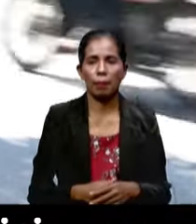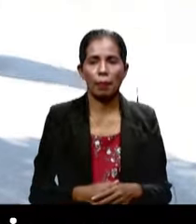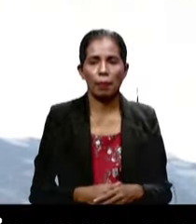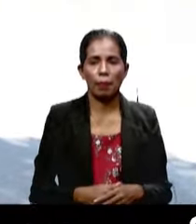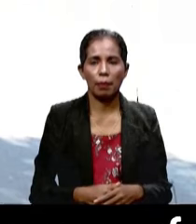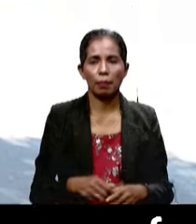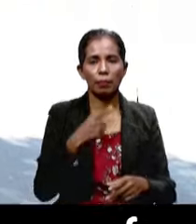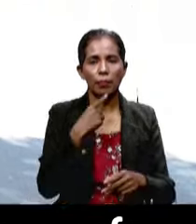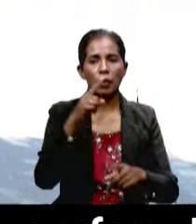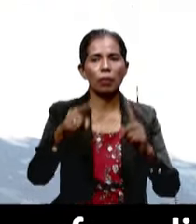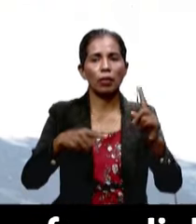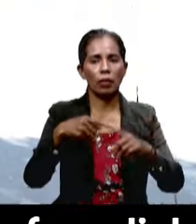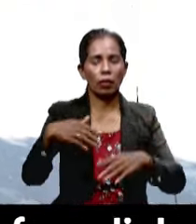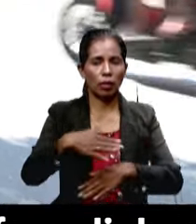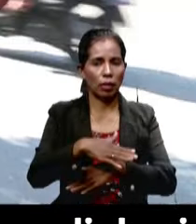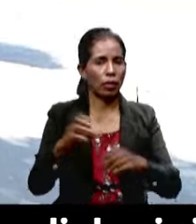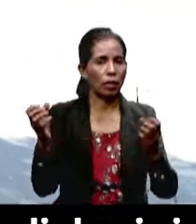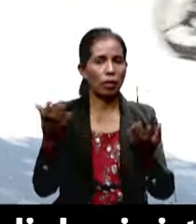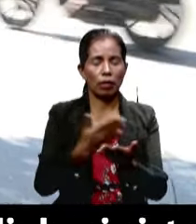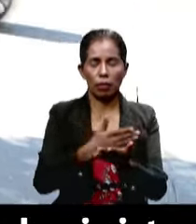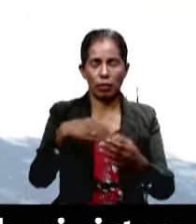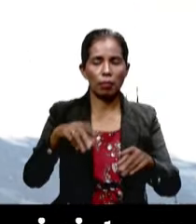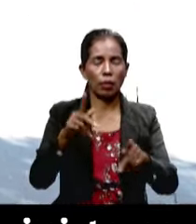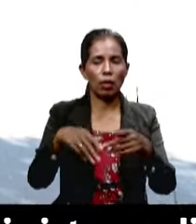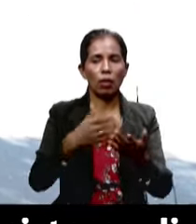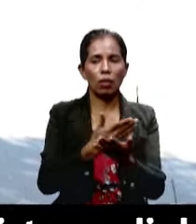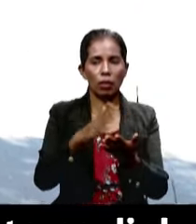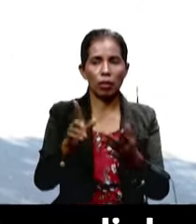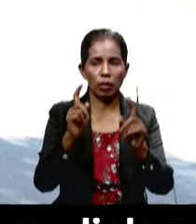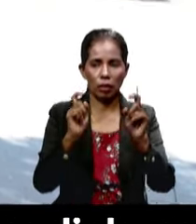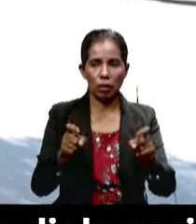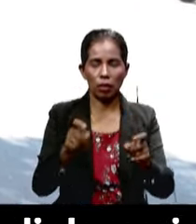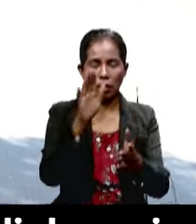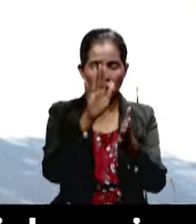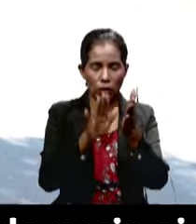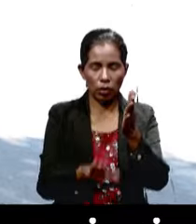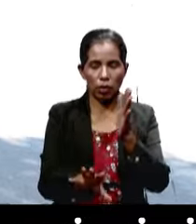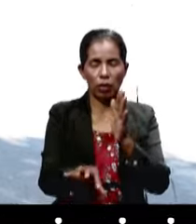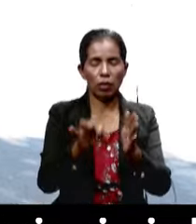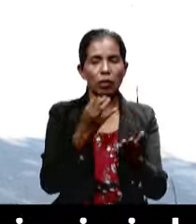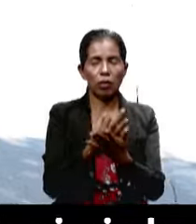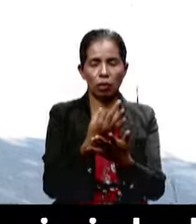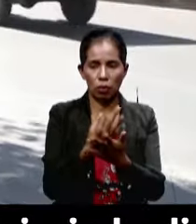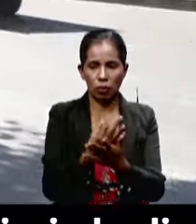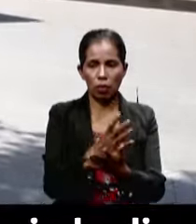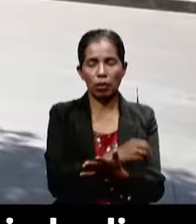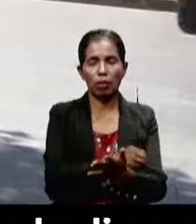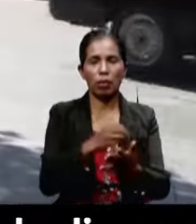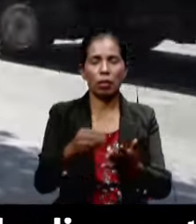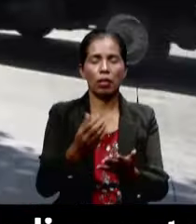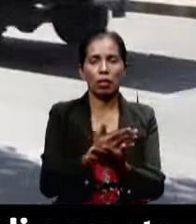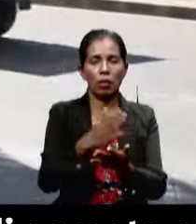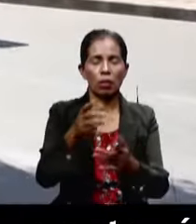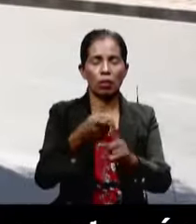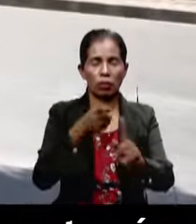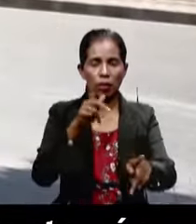Negosiante ne hatuir wen hira ikan la falling ka negosiante para kliu nia tengki hatun presu hori hetan fila fali osang inang ne benia sosa